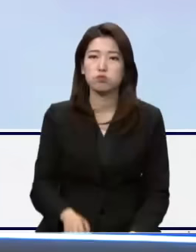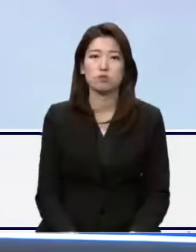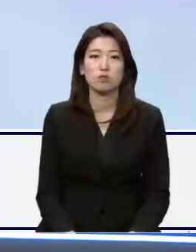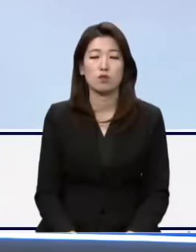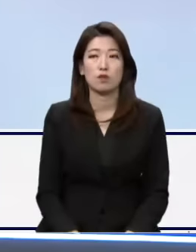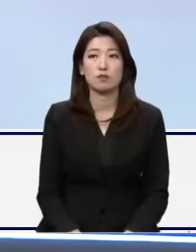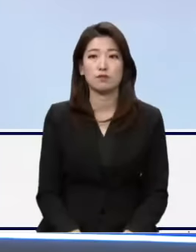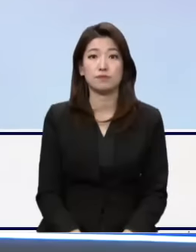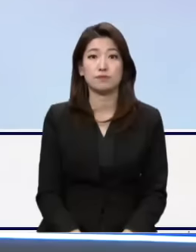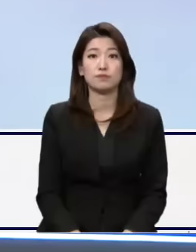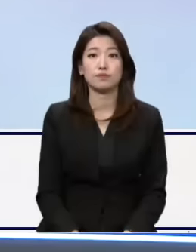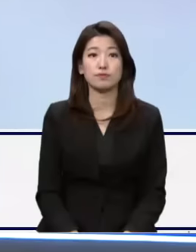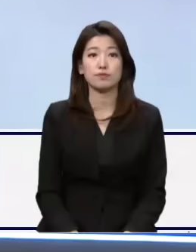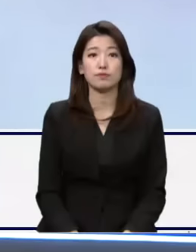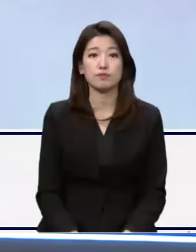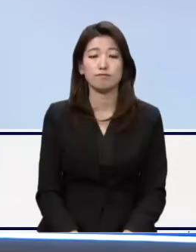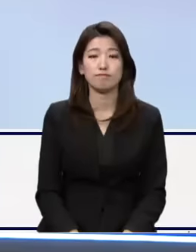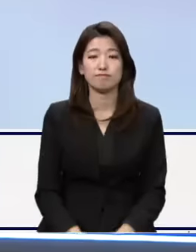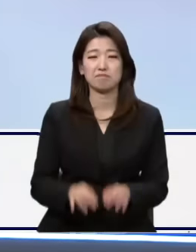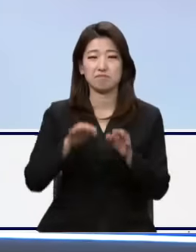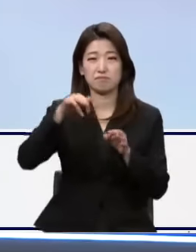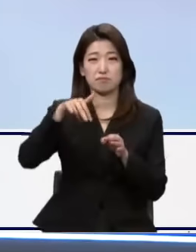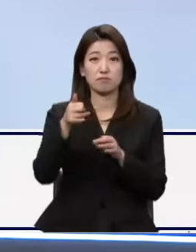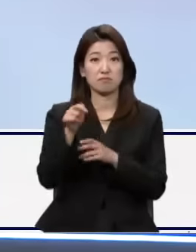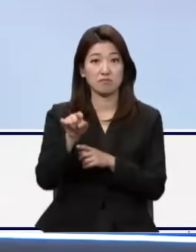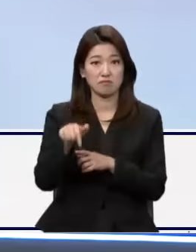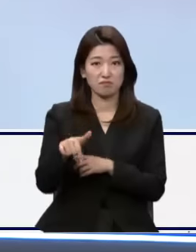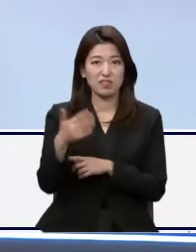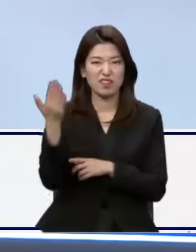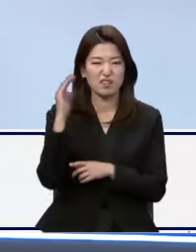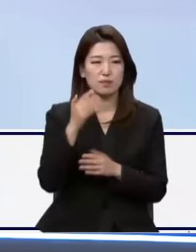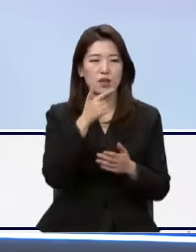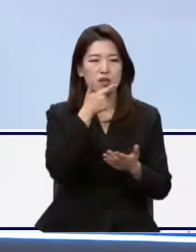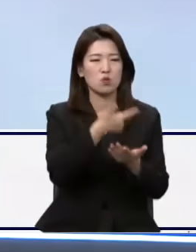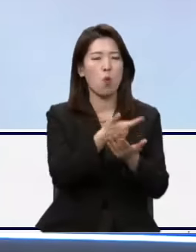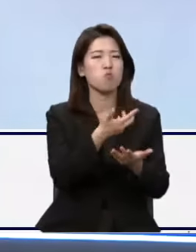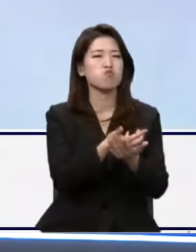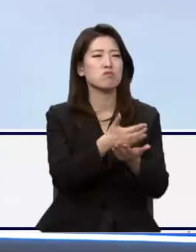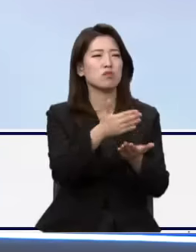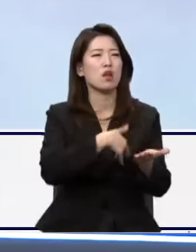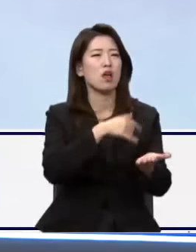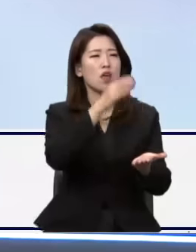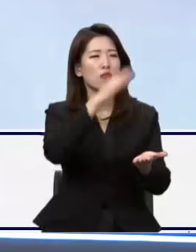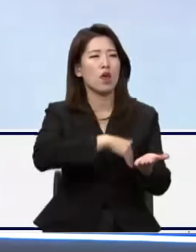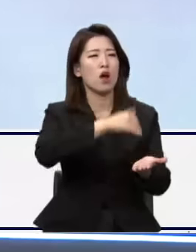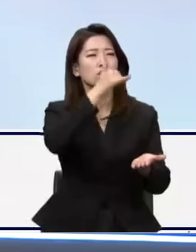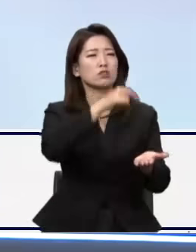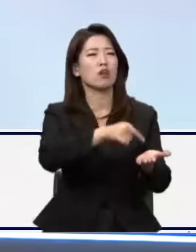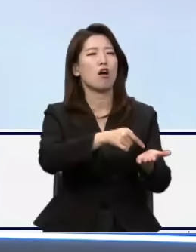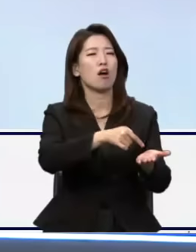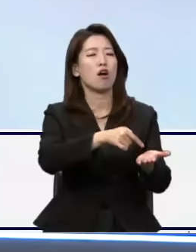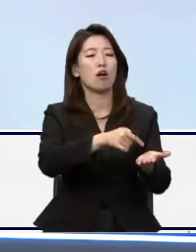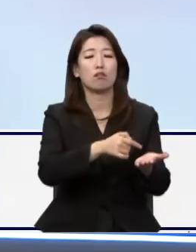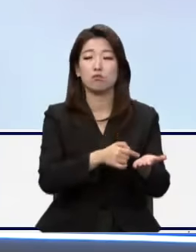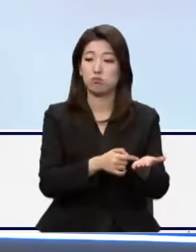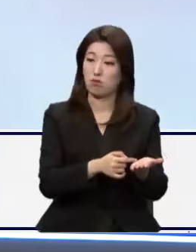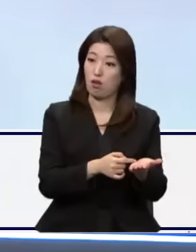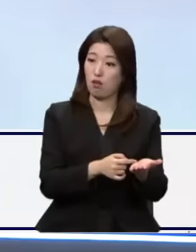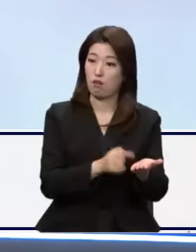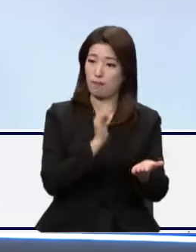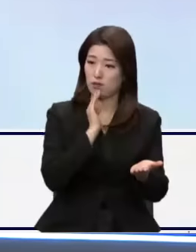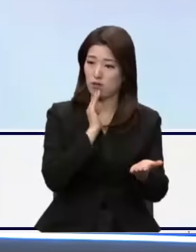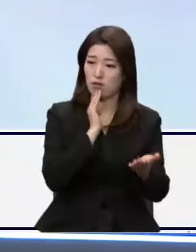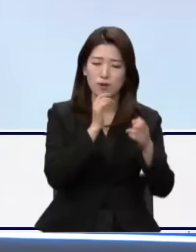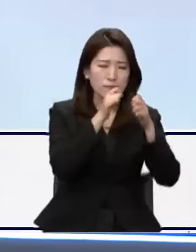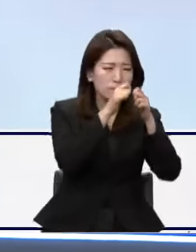김준혁 후보가 이게 논문에 다 나와 있고 자료로 있습니다라고 얘기를 한 그 논문 해당 논문은 어제 저희가 서울 신문기사로 좀 꼼꼼하게